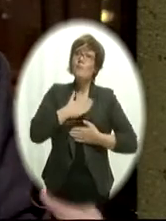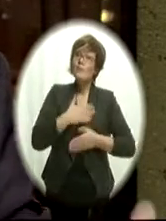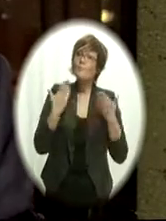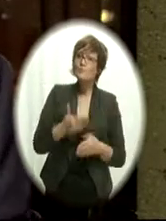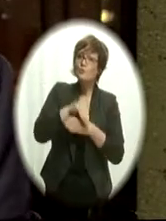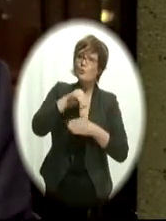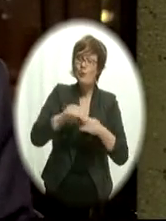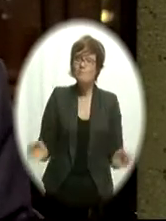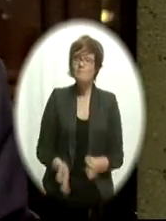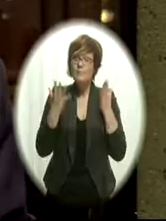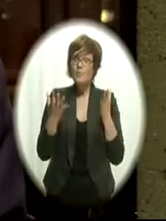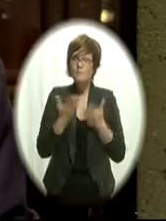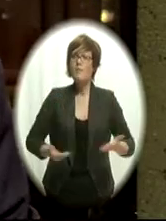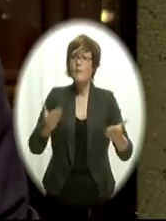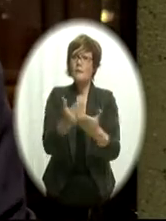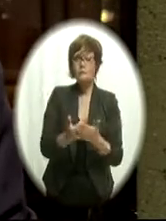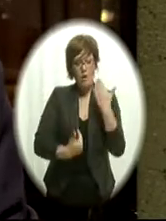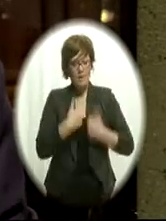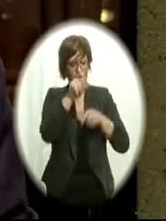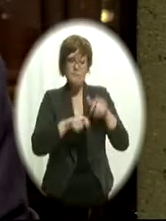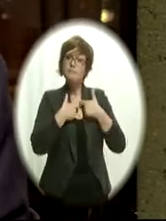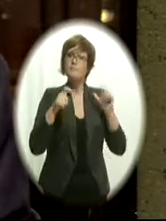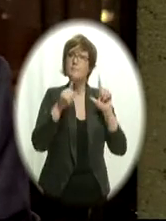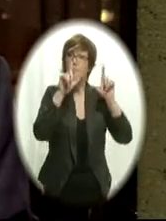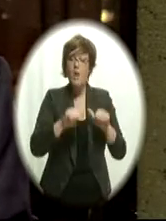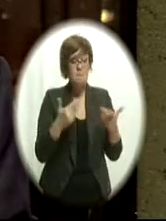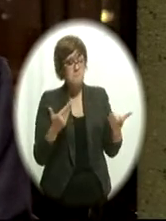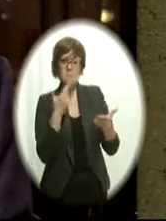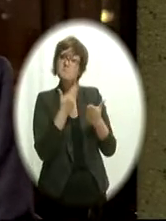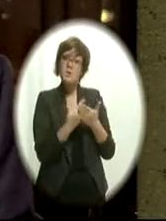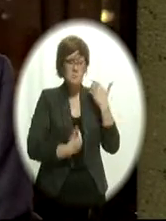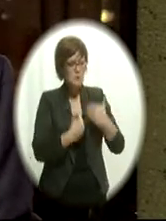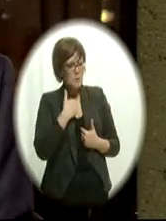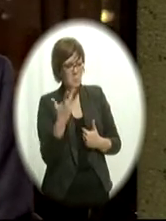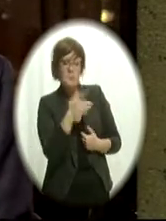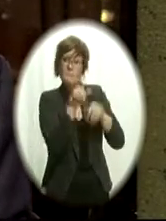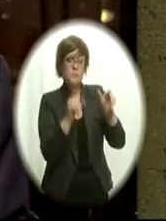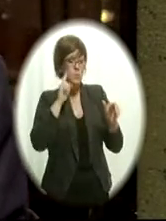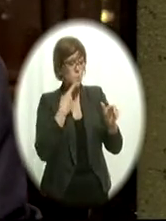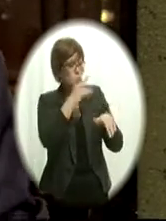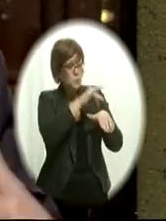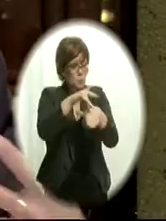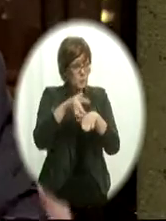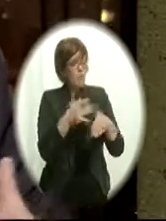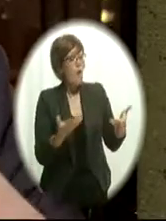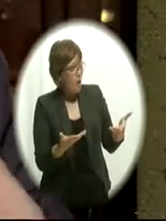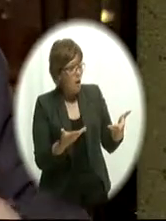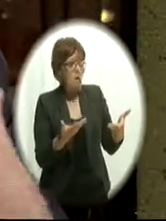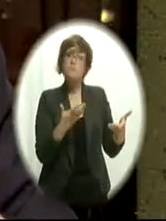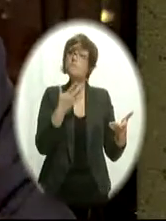nous approprier le handicap, cette forme de handicap qui touche par la surdité un certain nombre d'entre nous et qui nous montre que nous